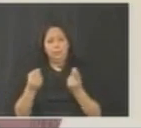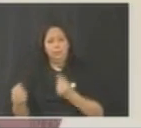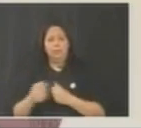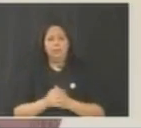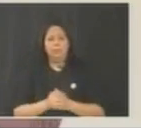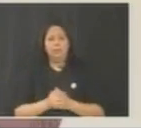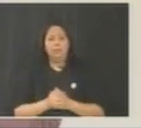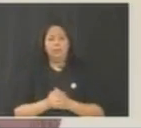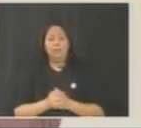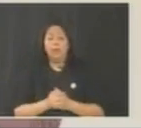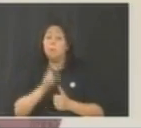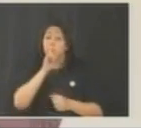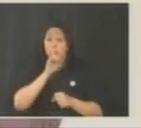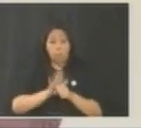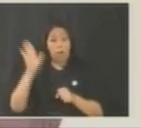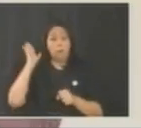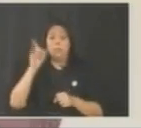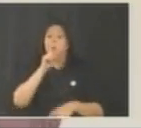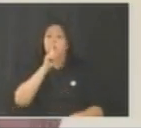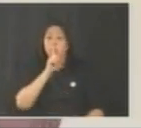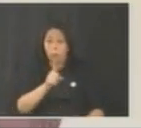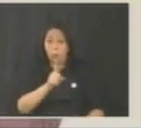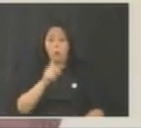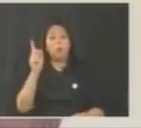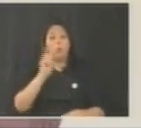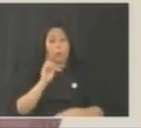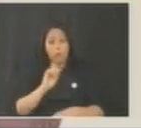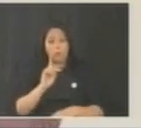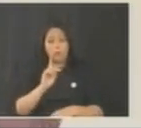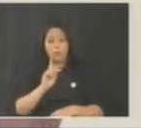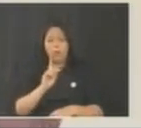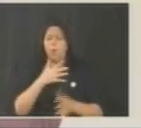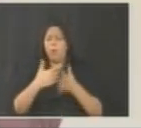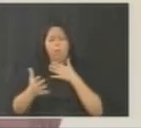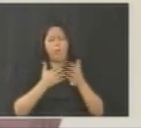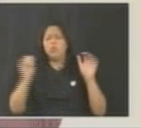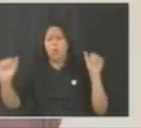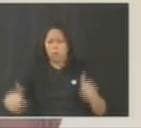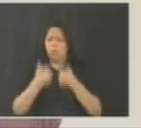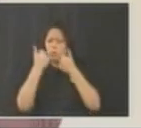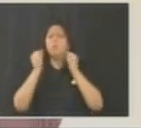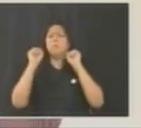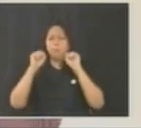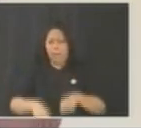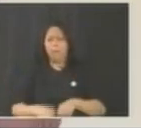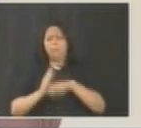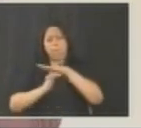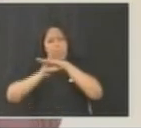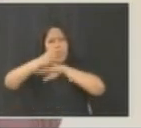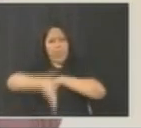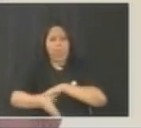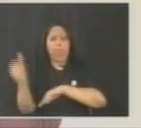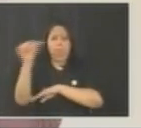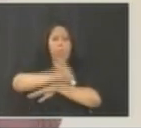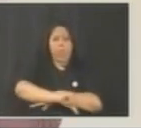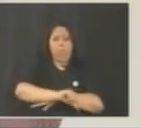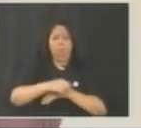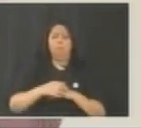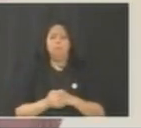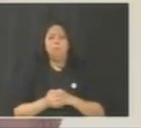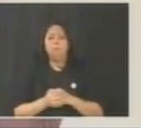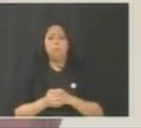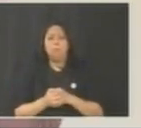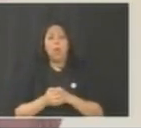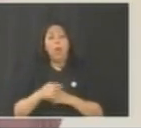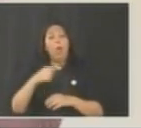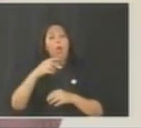Panata natin saan ang kahit ano pang hamon. Hindi natin hahayaang